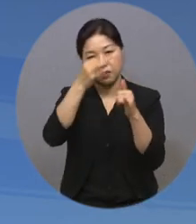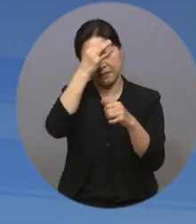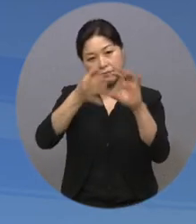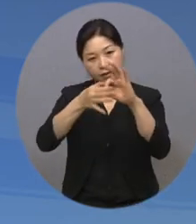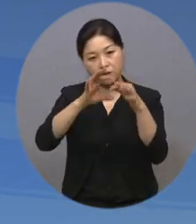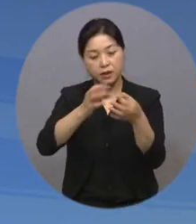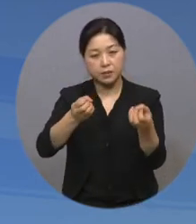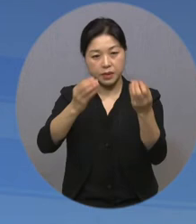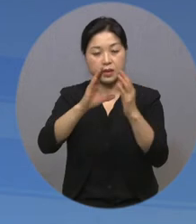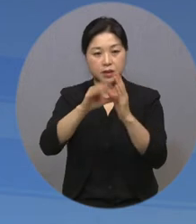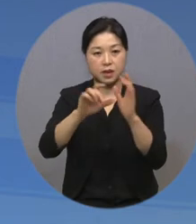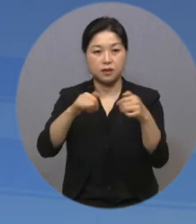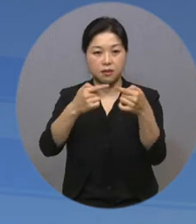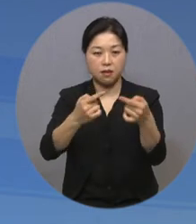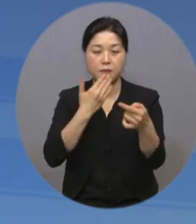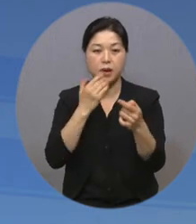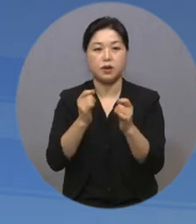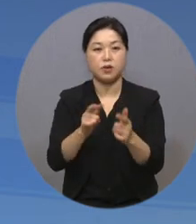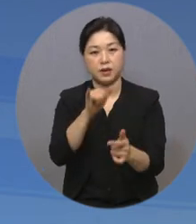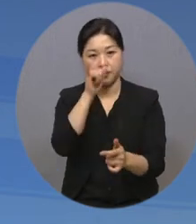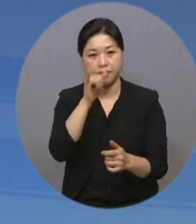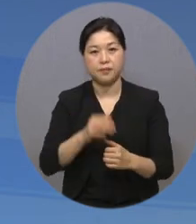국제장애인기능올림픽에 참가할 기회가 부여됩니다.